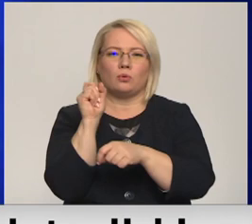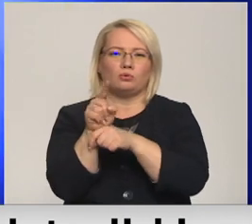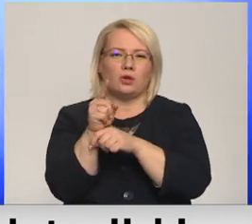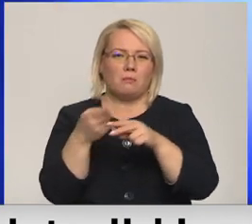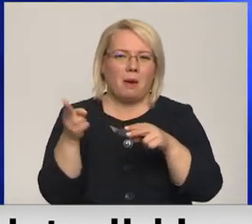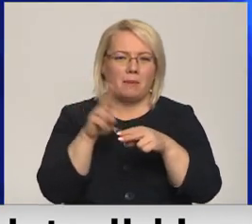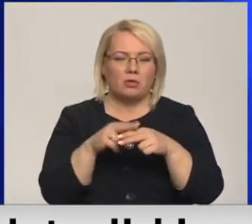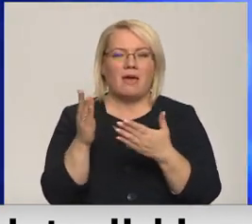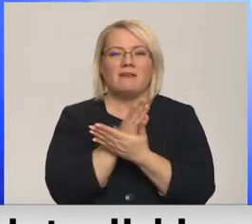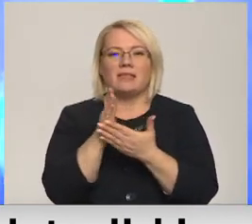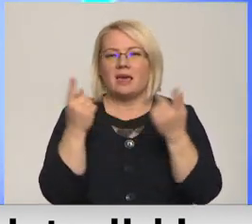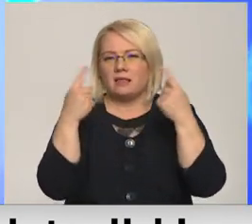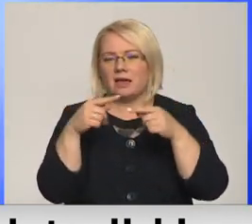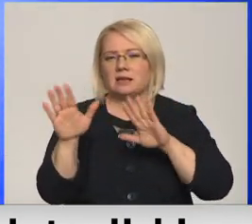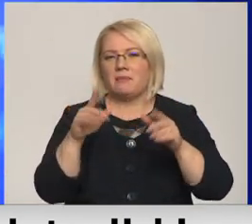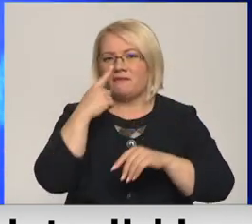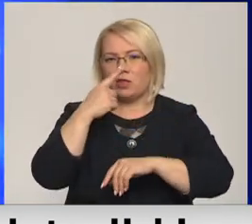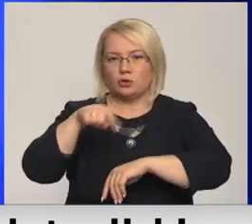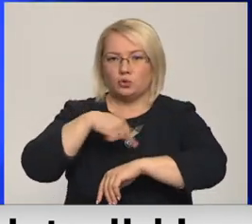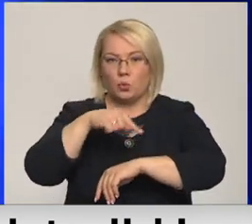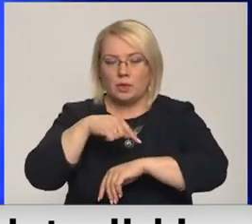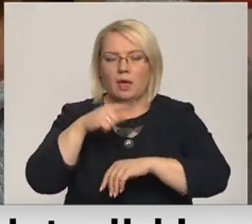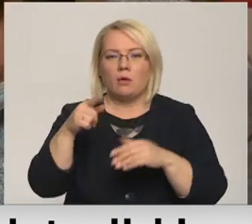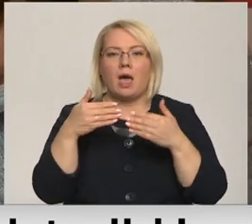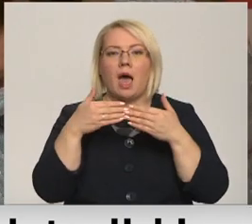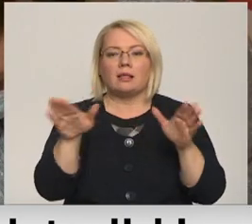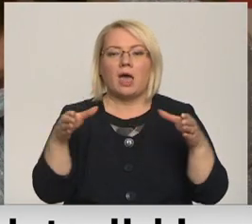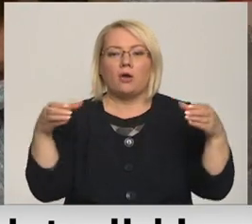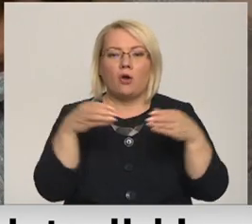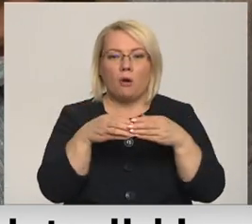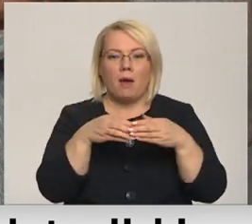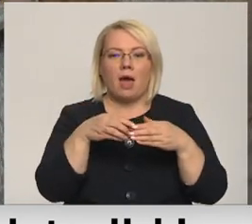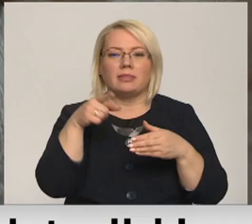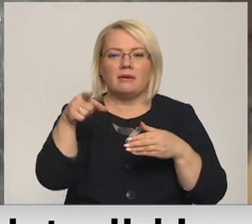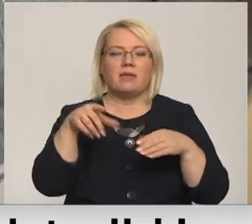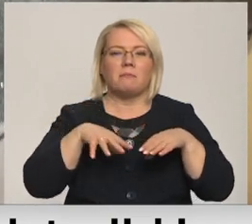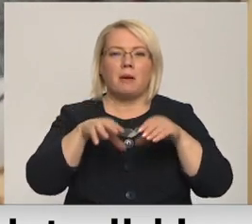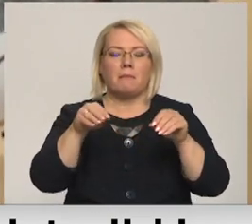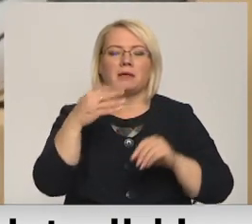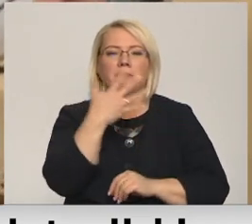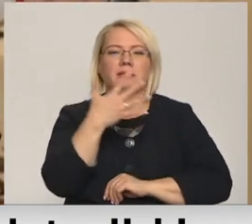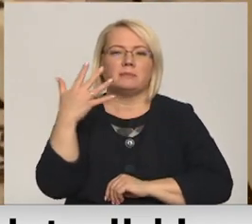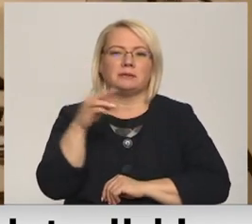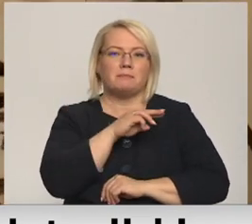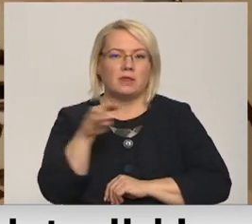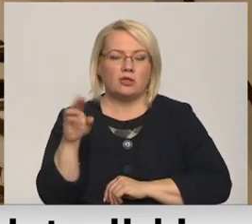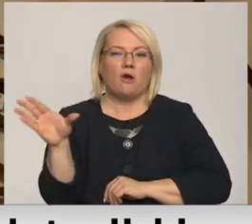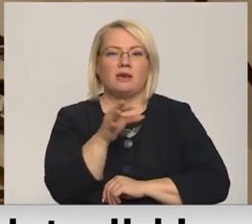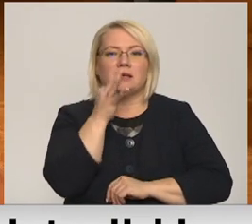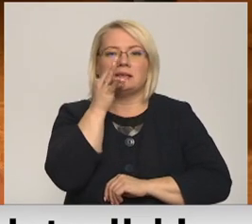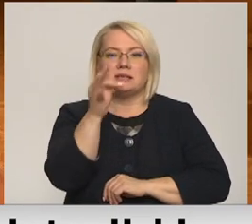laiks uzdevumi izpildē ir aptuveni stunda. Atklājēju komanda finišēja 52 minūtēs un visi kā viens uzsvēra, ka